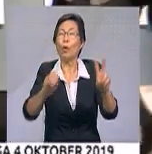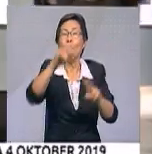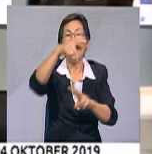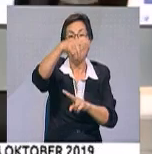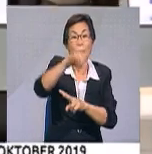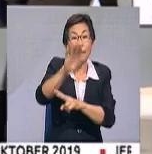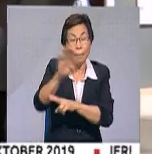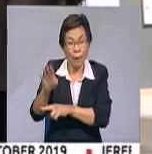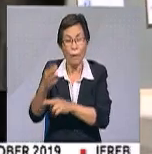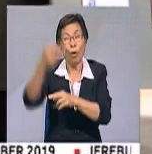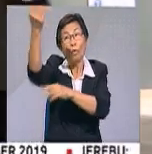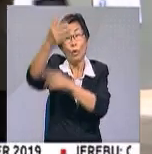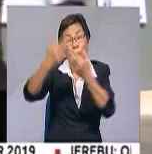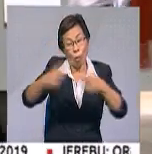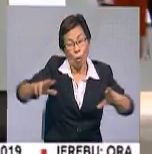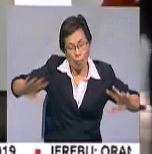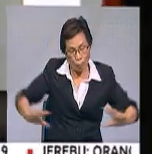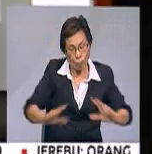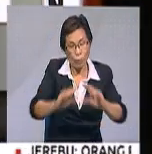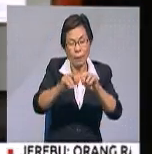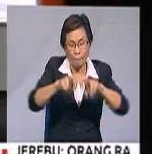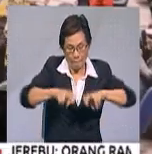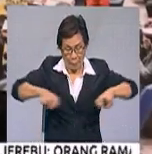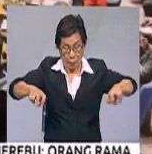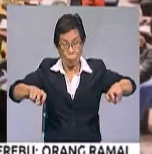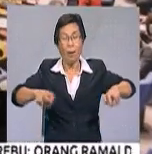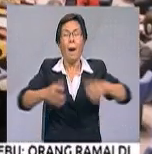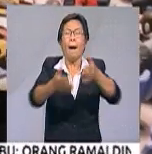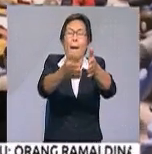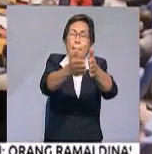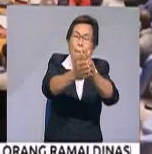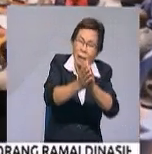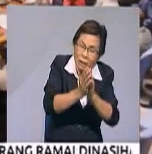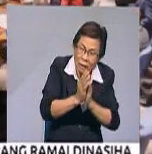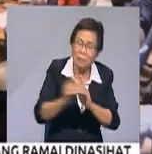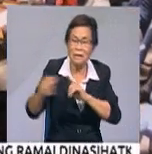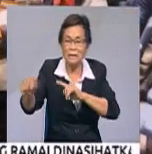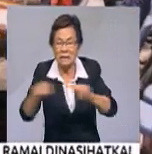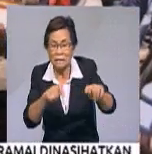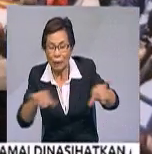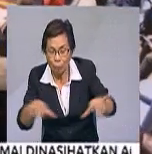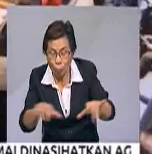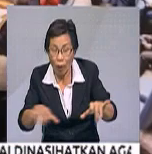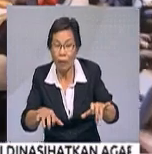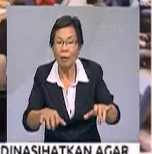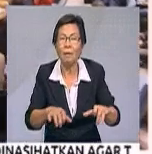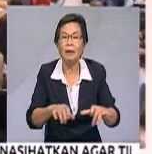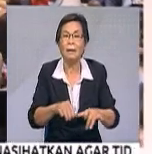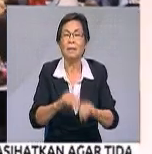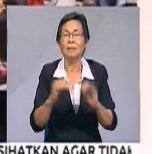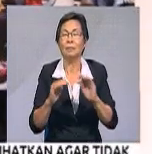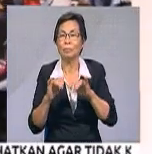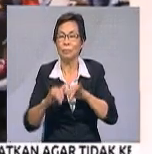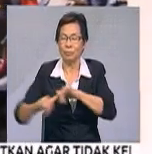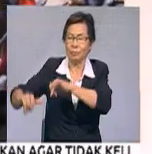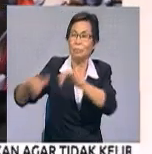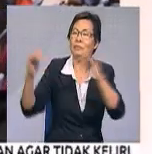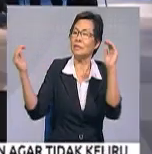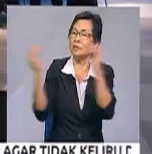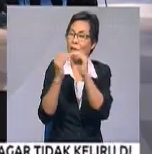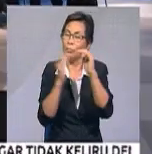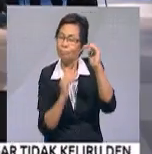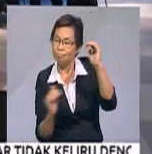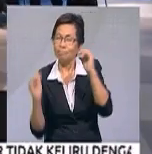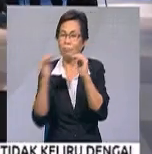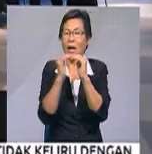Dalam ucapan pembukaan bagi mesyuarat pleno, beliau meminta agar tindakan yang dilakukan sejajar tema debat